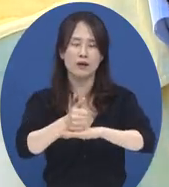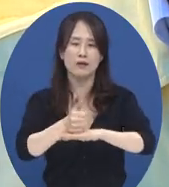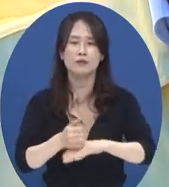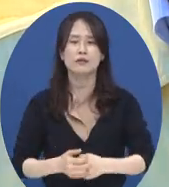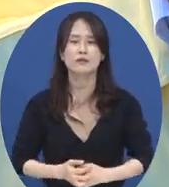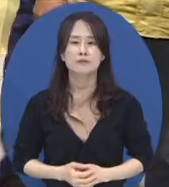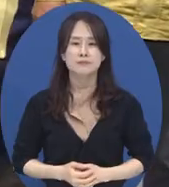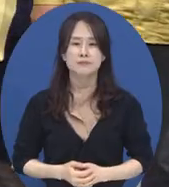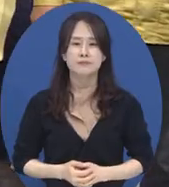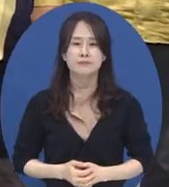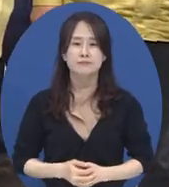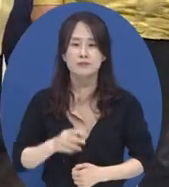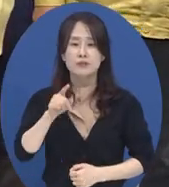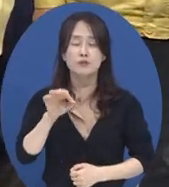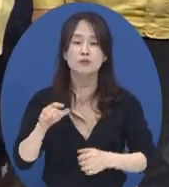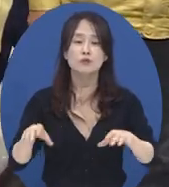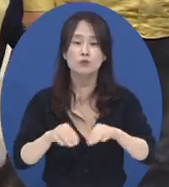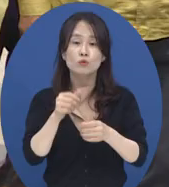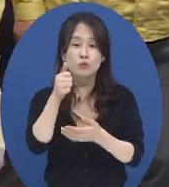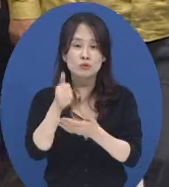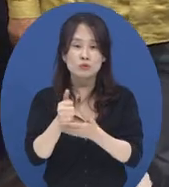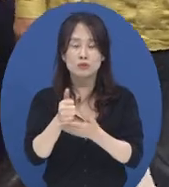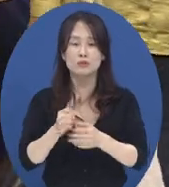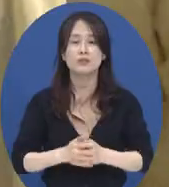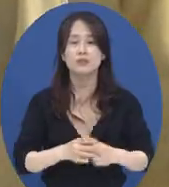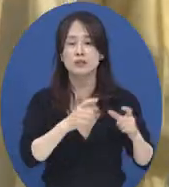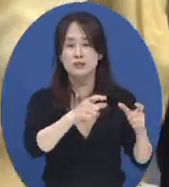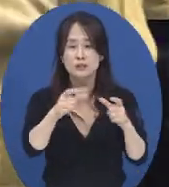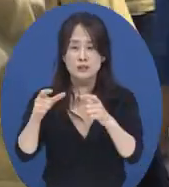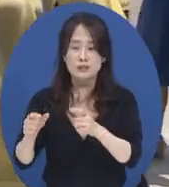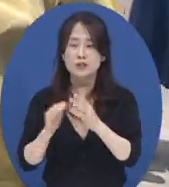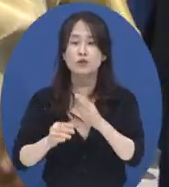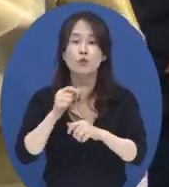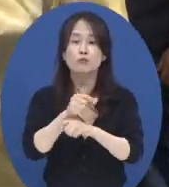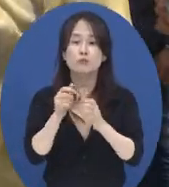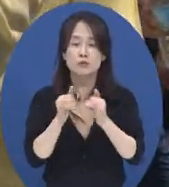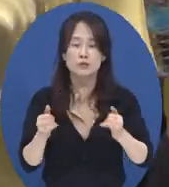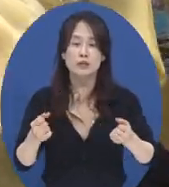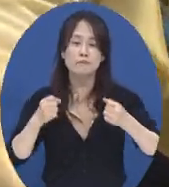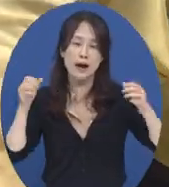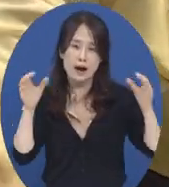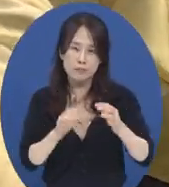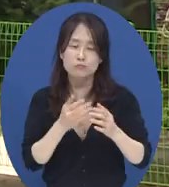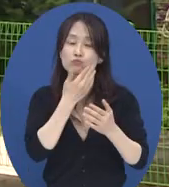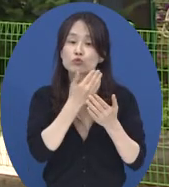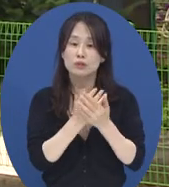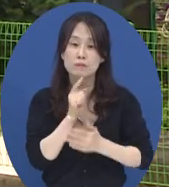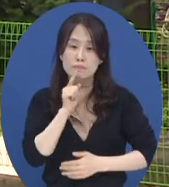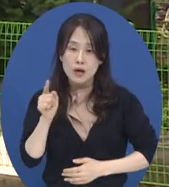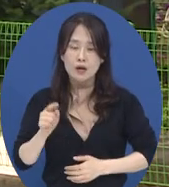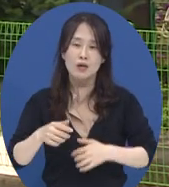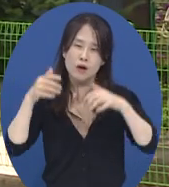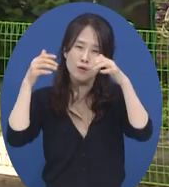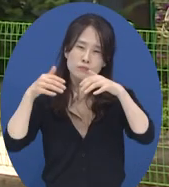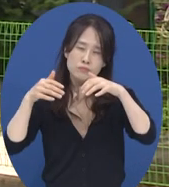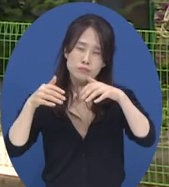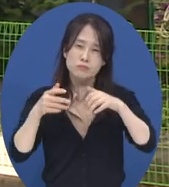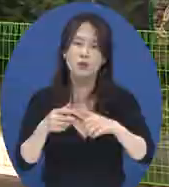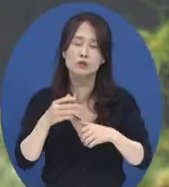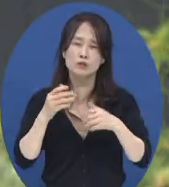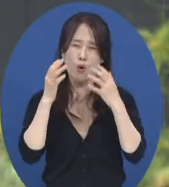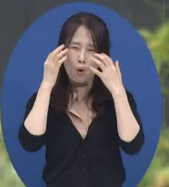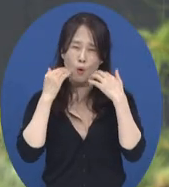결과이기 때문에요. 정세균 총리는 광역 기초자치단체 공직자들의 협업이 중요하다며 무더위와 비가